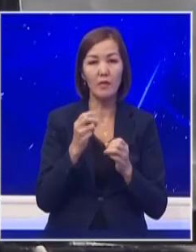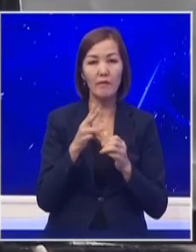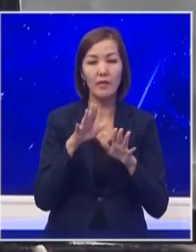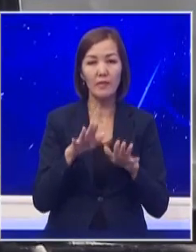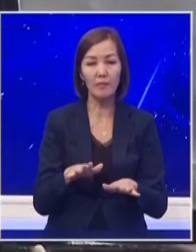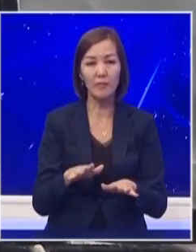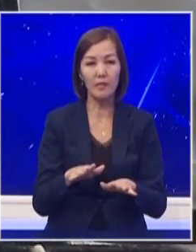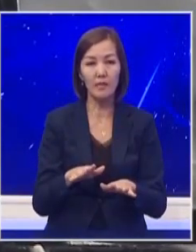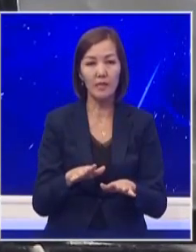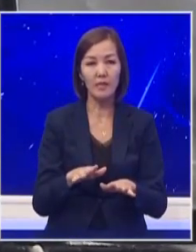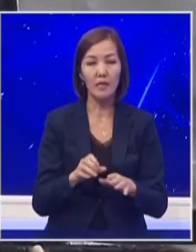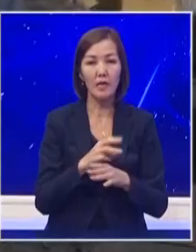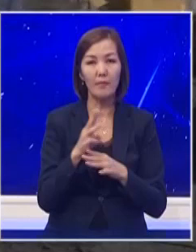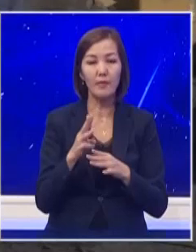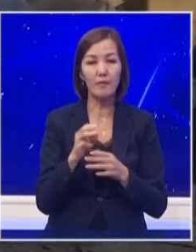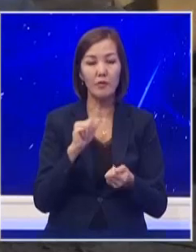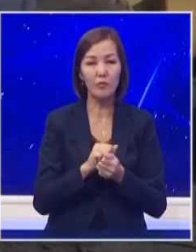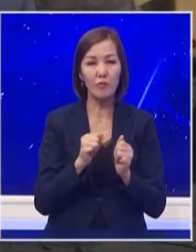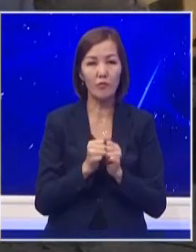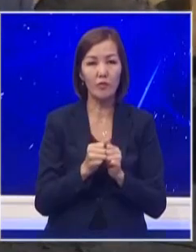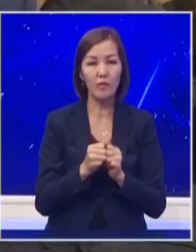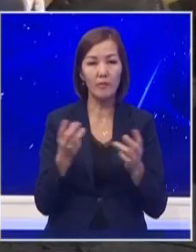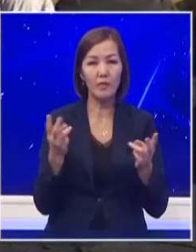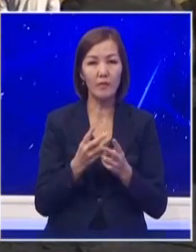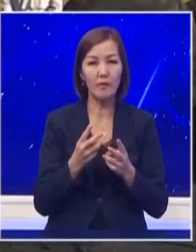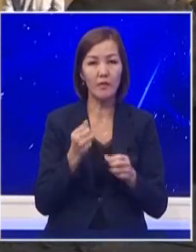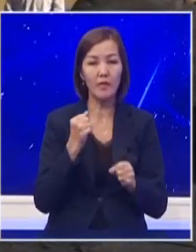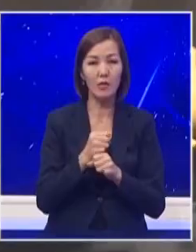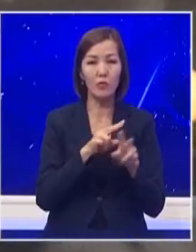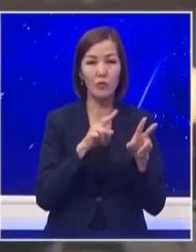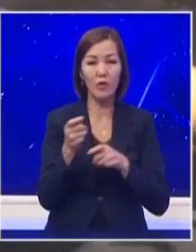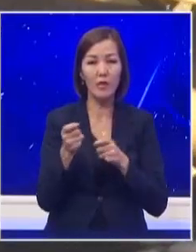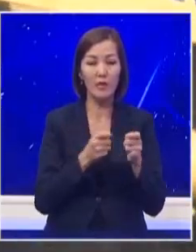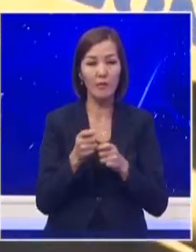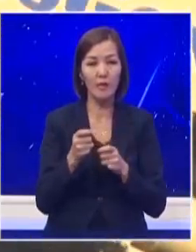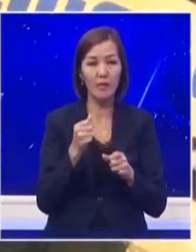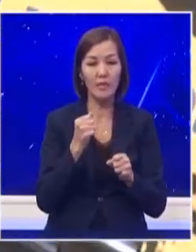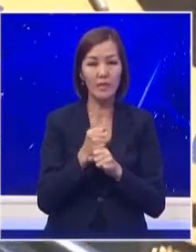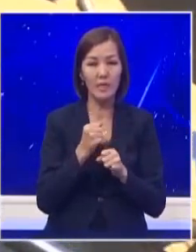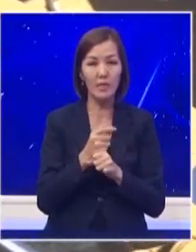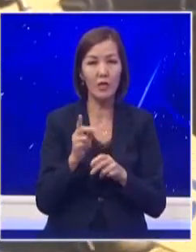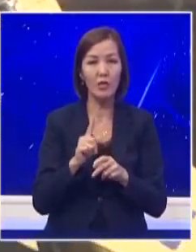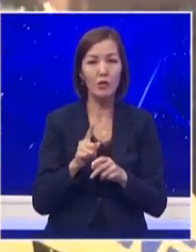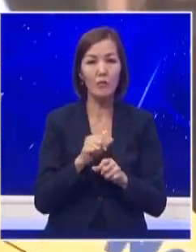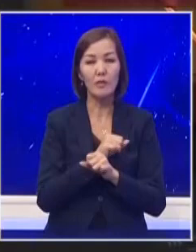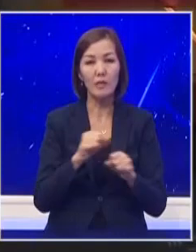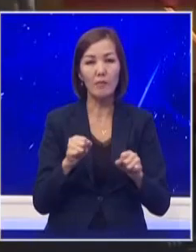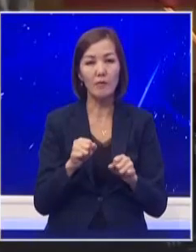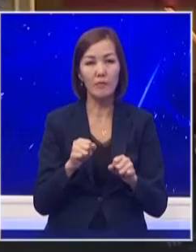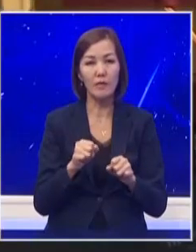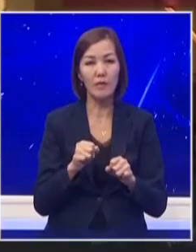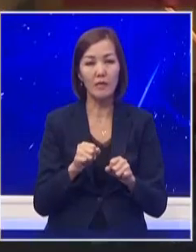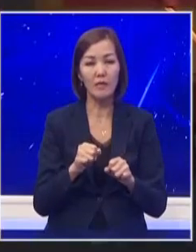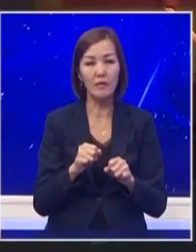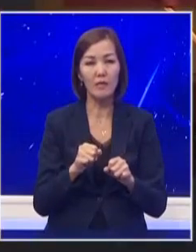угольных Тупиков обеспечение твердым топливом находится на контроле акимата сделано Это для того чтобы не допустить ажиотажа